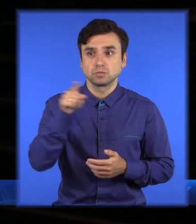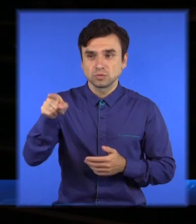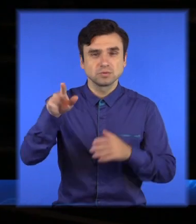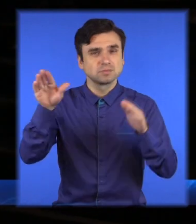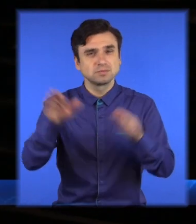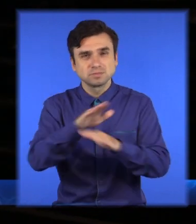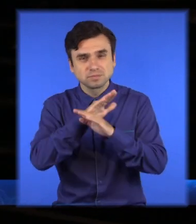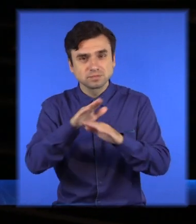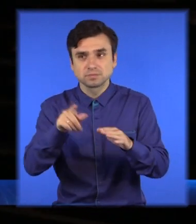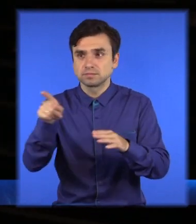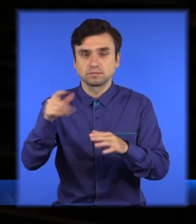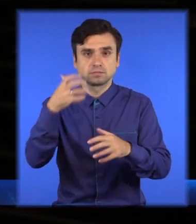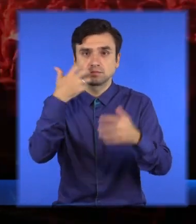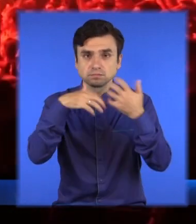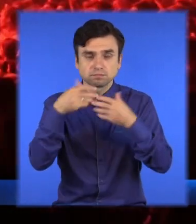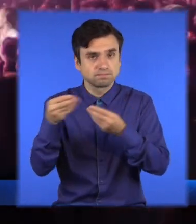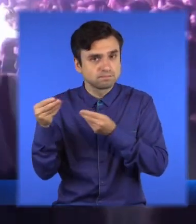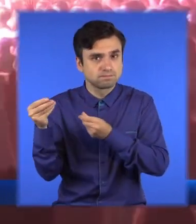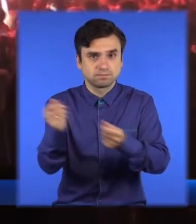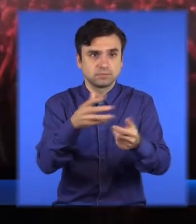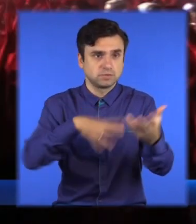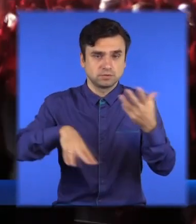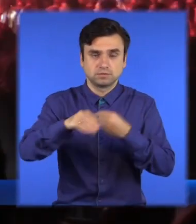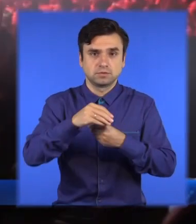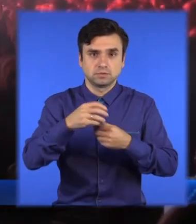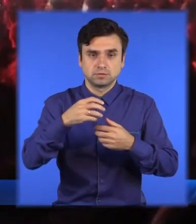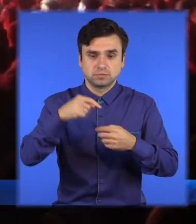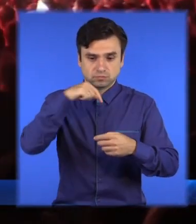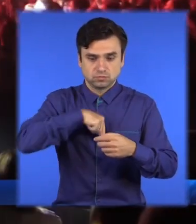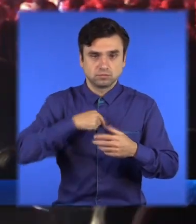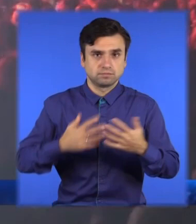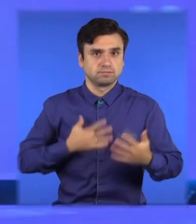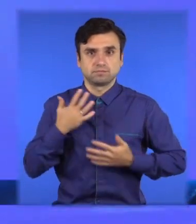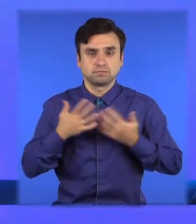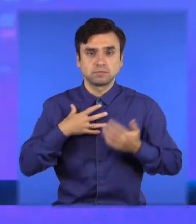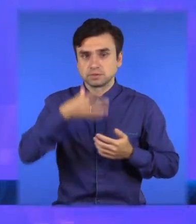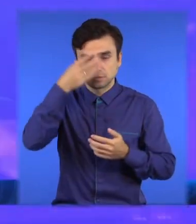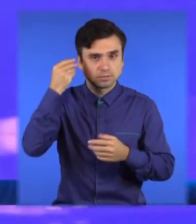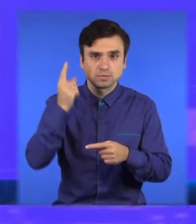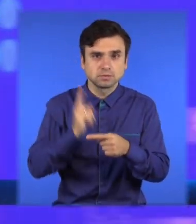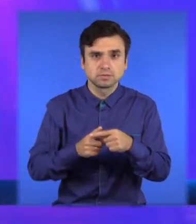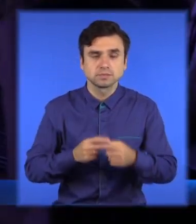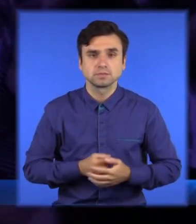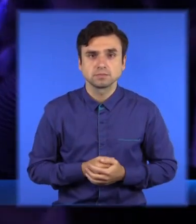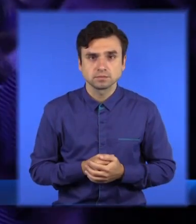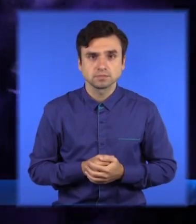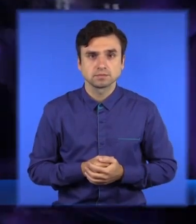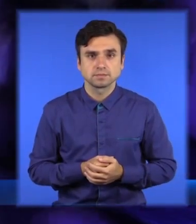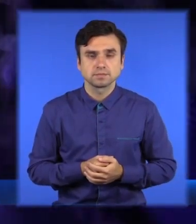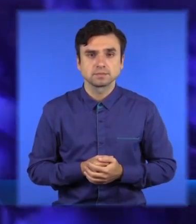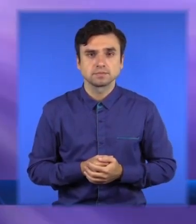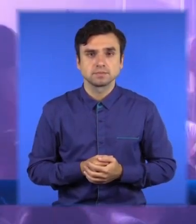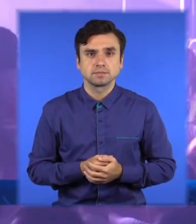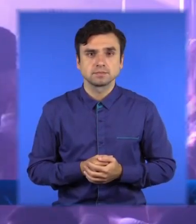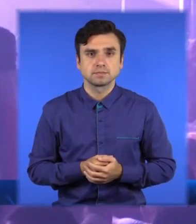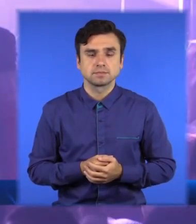заряжает людей. Он меня просто восхищает. Навіть після закінчення програми відпускати артиста зі сцени ніхто не хотів. Адже вихідний